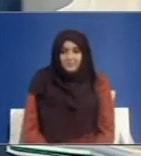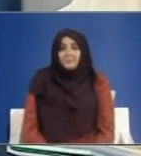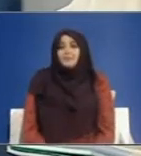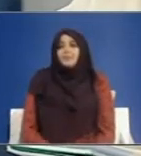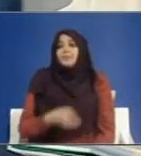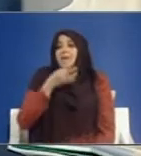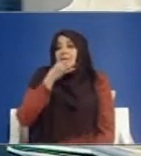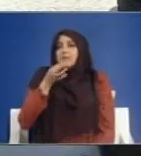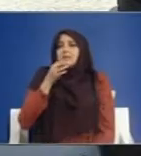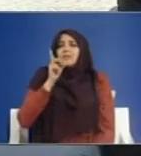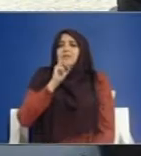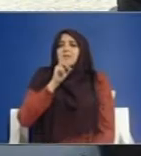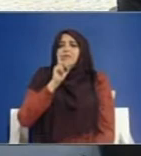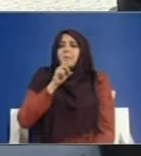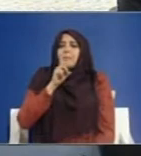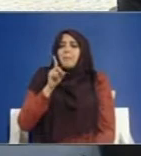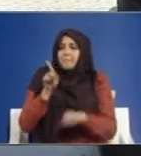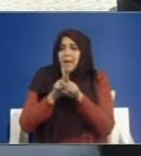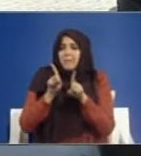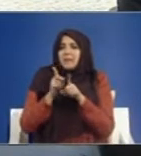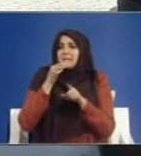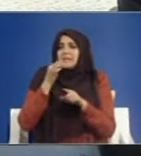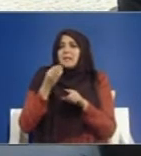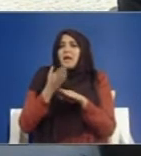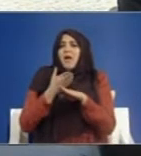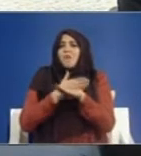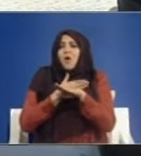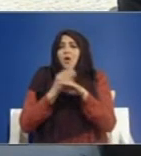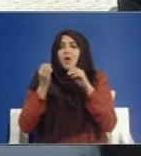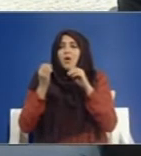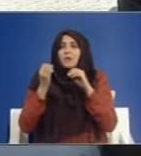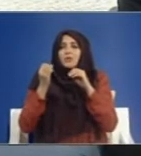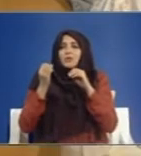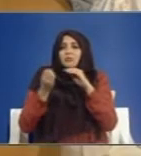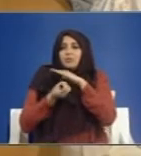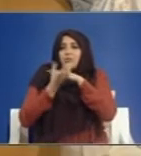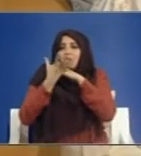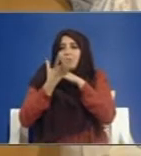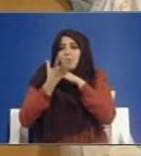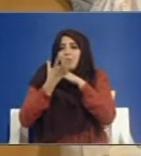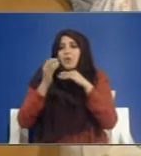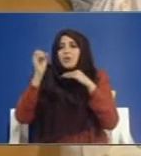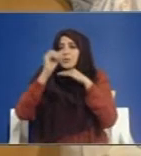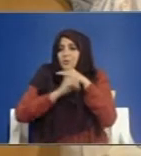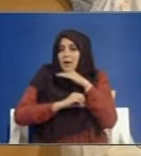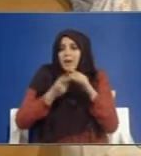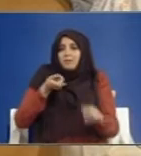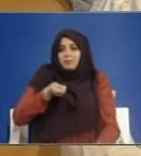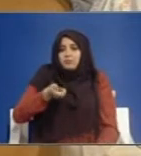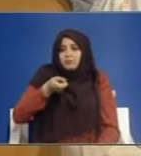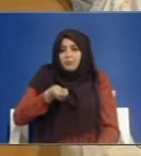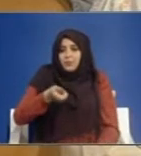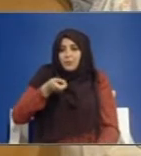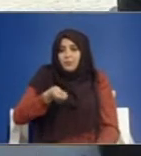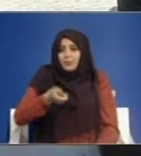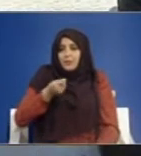تقول الأخت الكريمة كنزة أيضا أني قبل الشروق والغروب نسبح بالسبحة، وفي